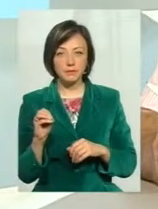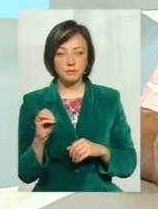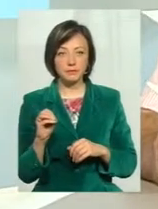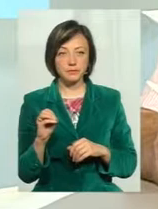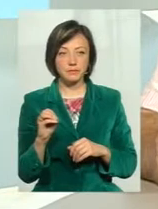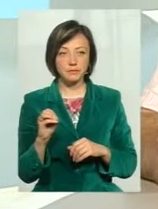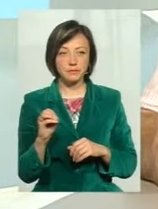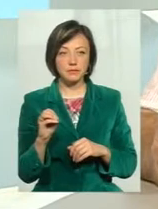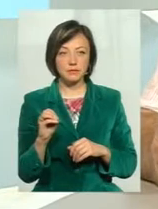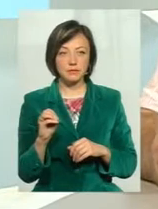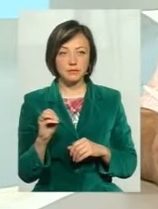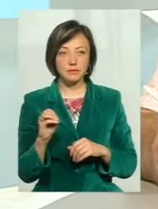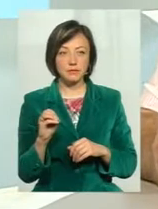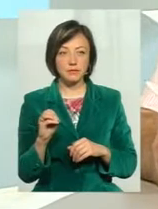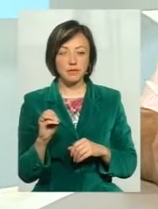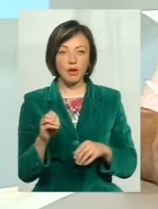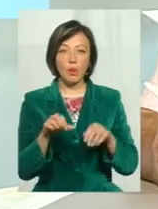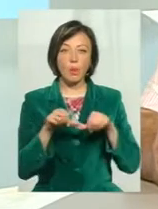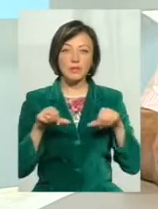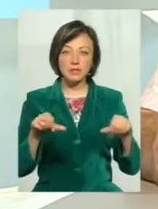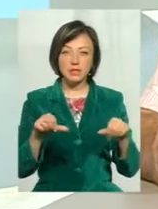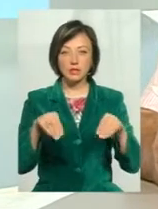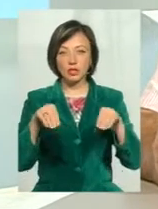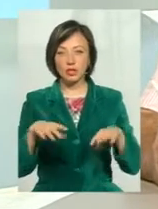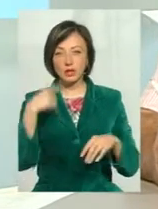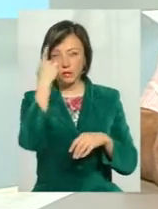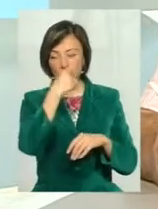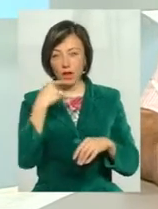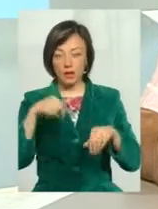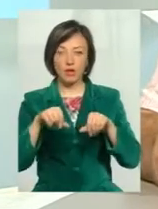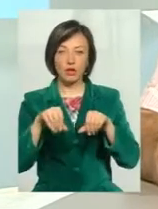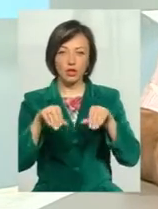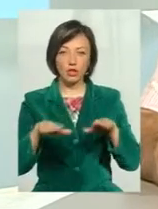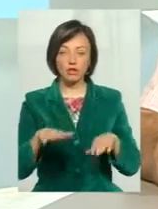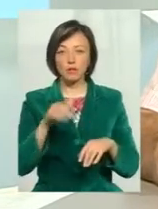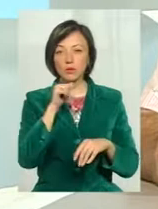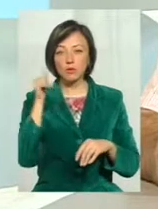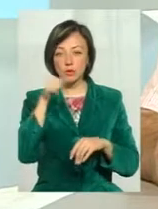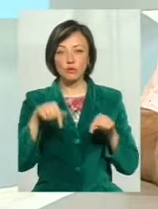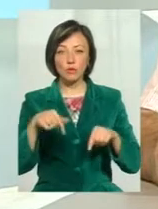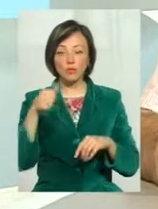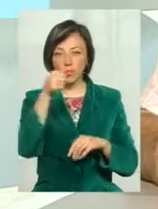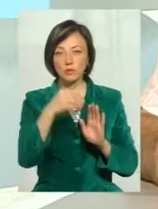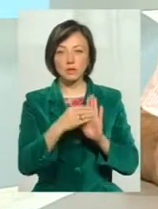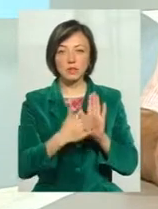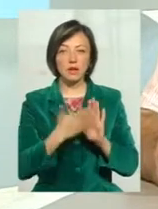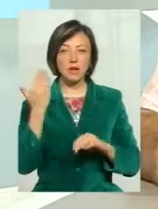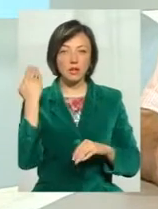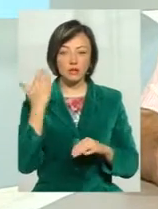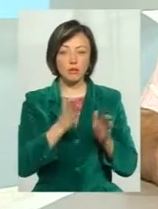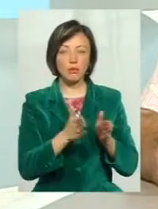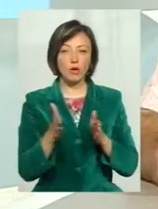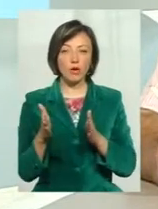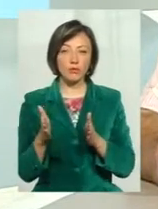щодо таких комісійних рішень, щодо індивідуальних рішень, коли в цьому році ми призначали за раніше діючим порядком